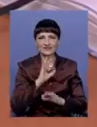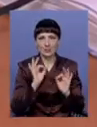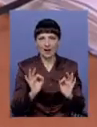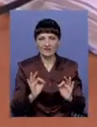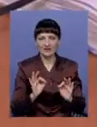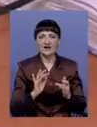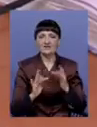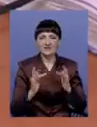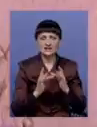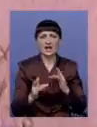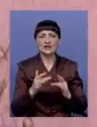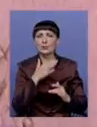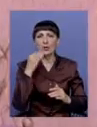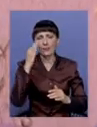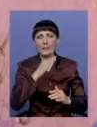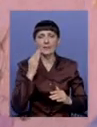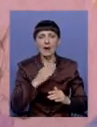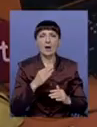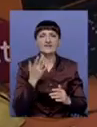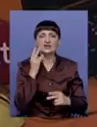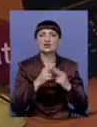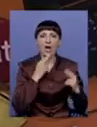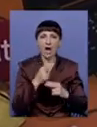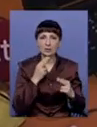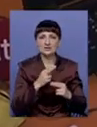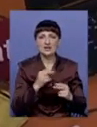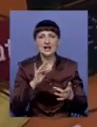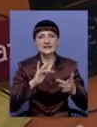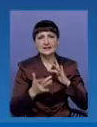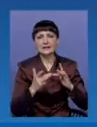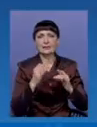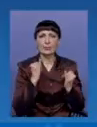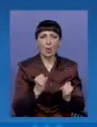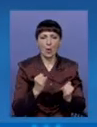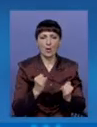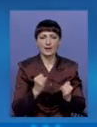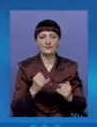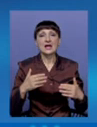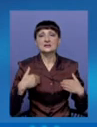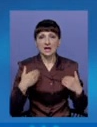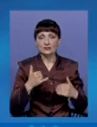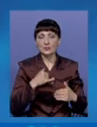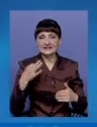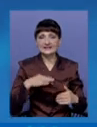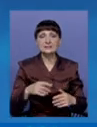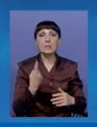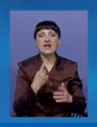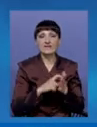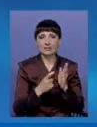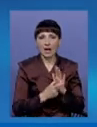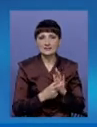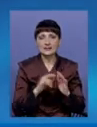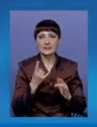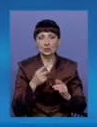в социальных сетях и мессенджерах родители периодически жалуются на перебои с интернетом здравствуйте у меня цин первоклассник ребенок на